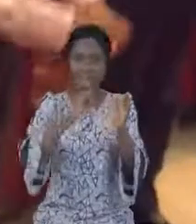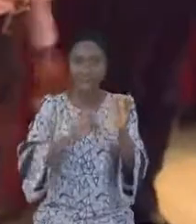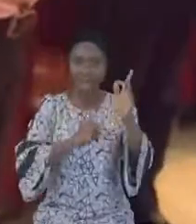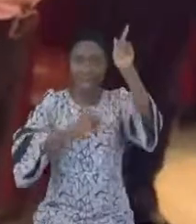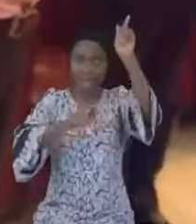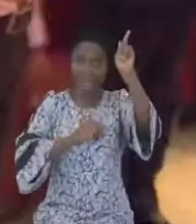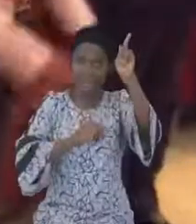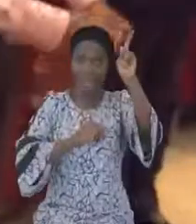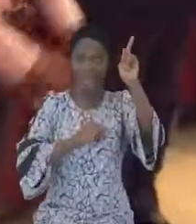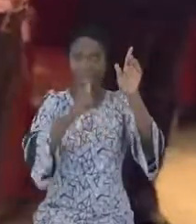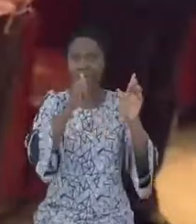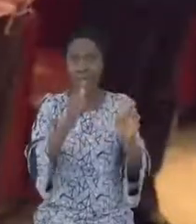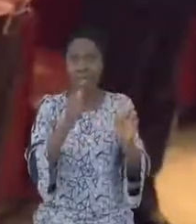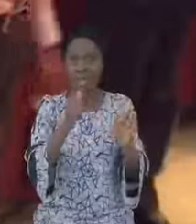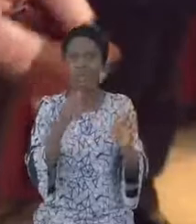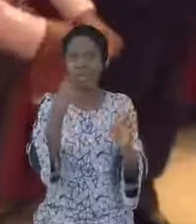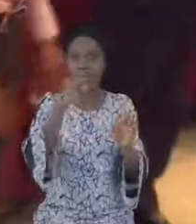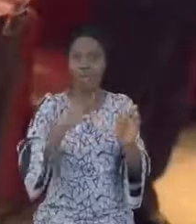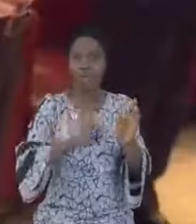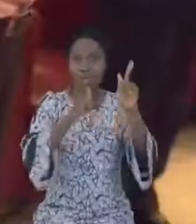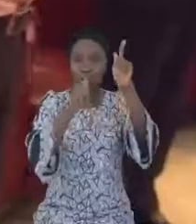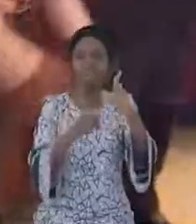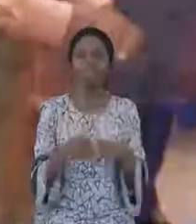J'ai ce qu'il dit qu'il m'a donné.